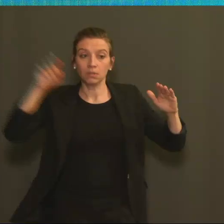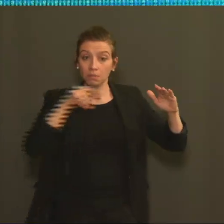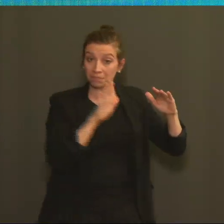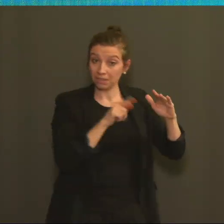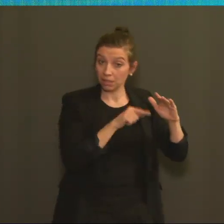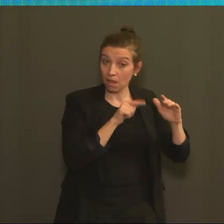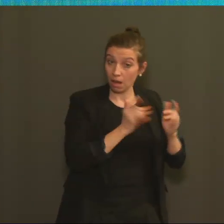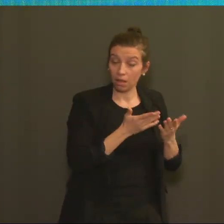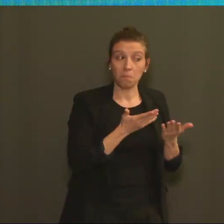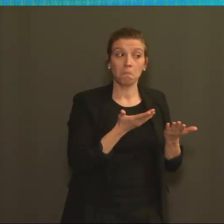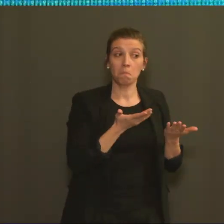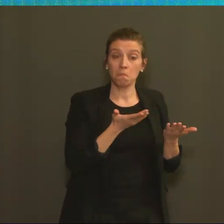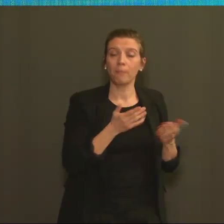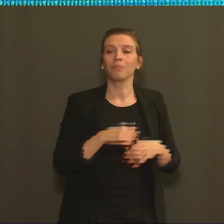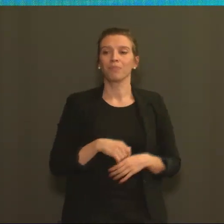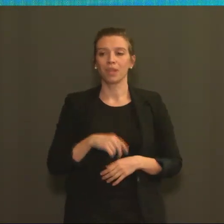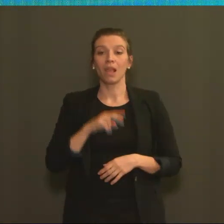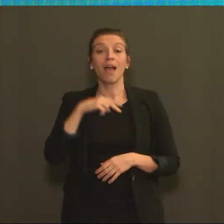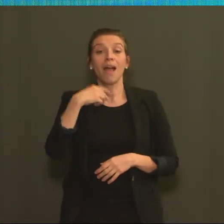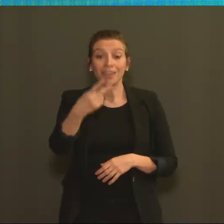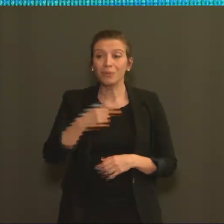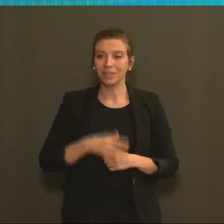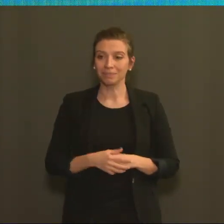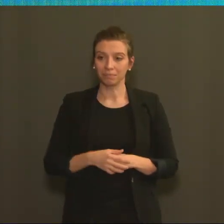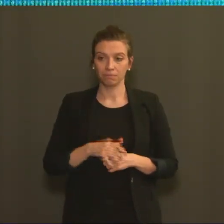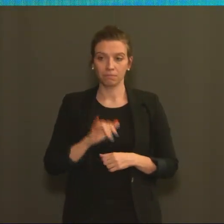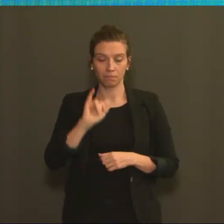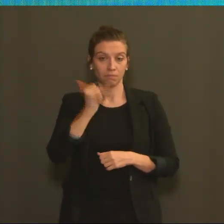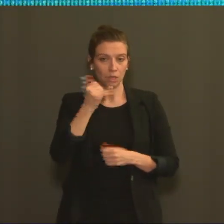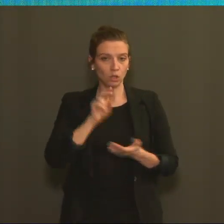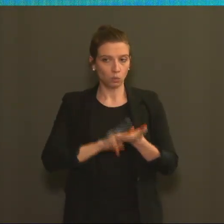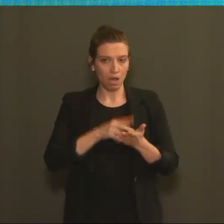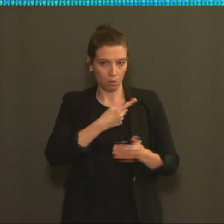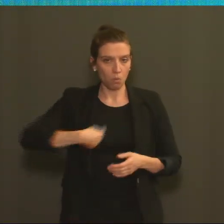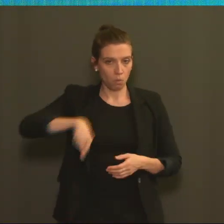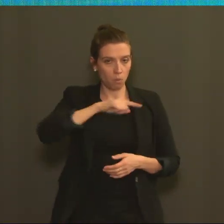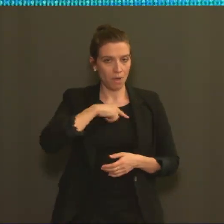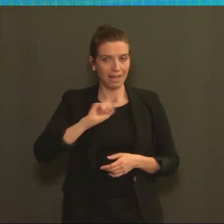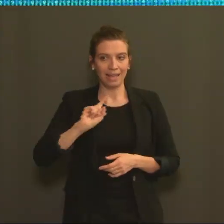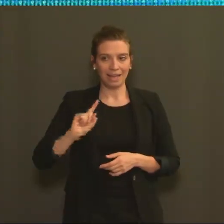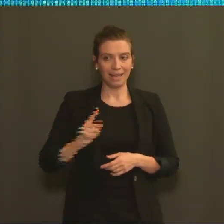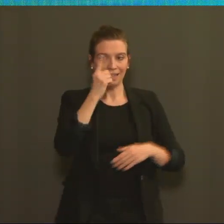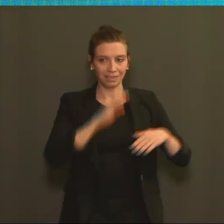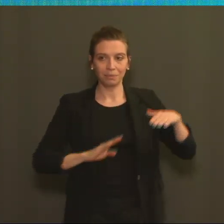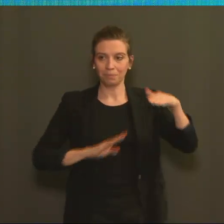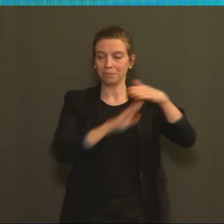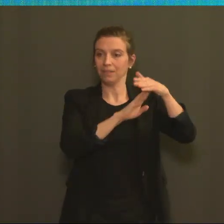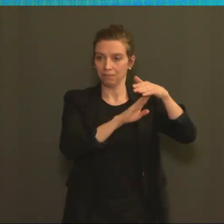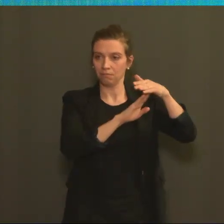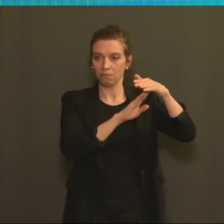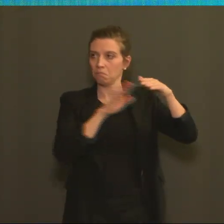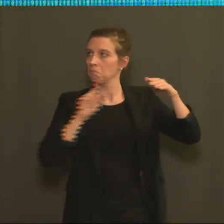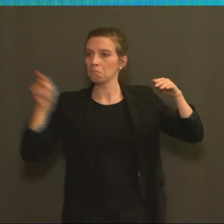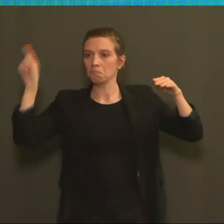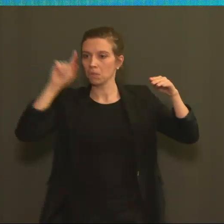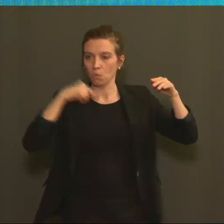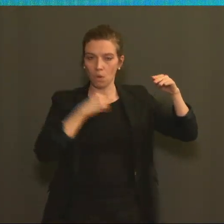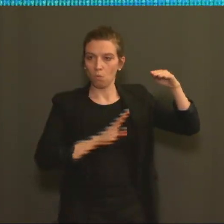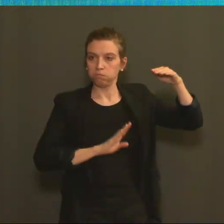het was ook tot nu toe nog altijd de hoogste golf of hoogste piek die we gekend hebben in europa